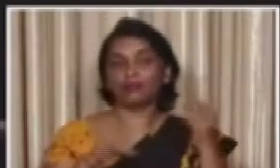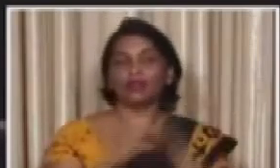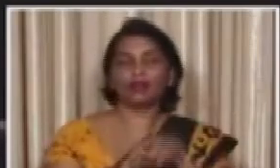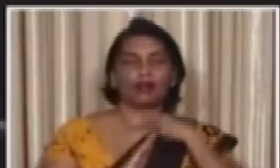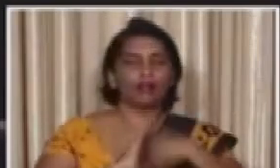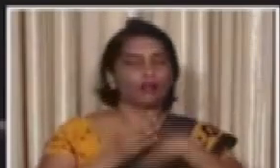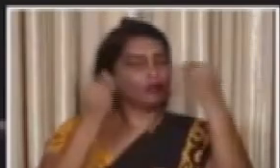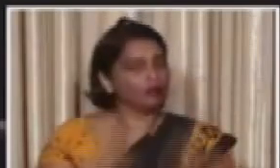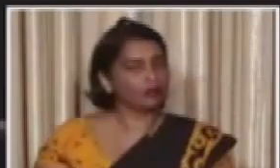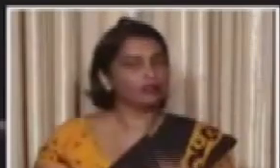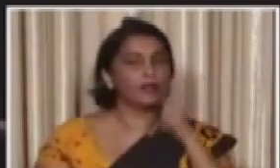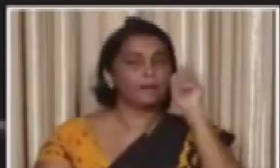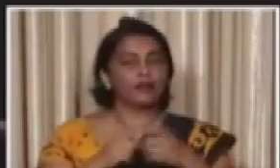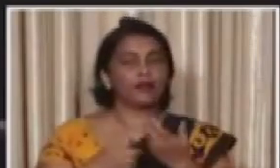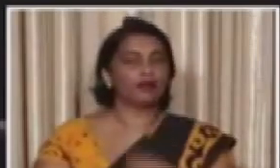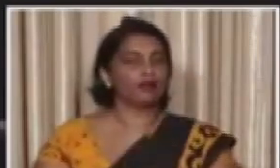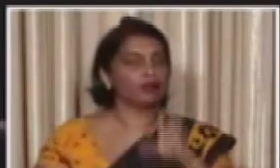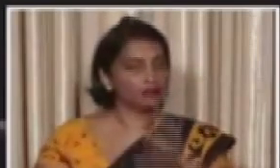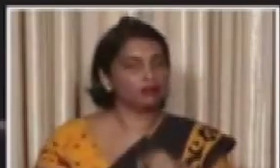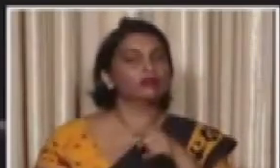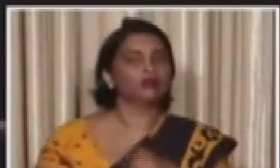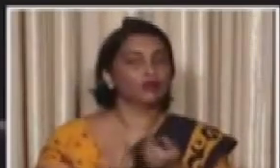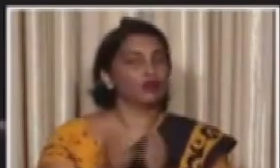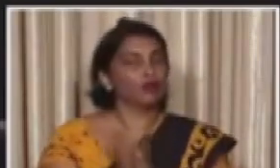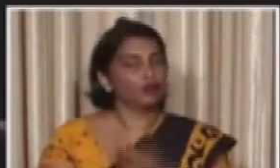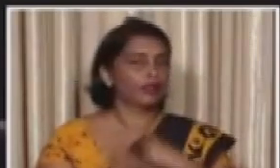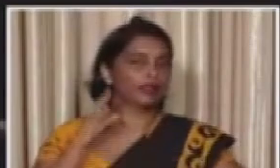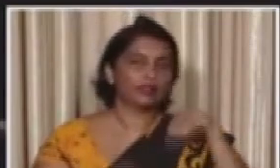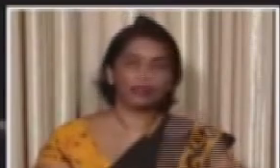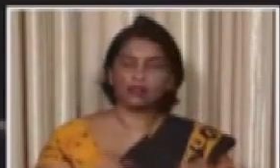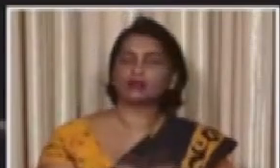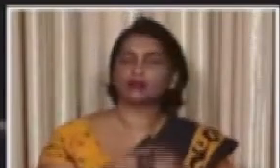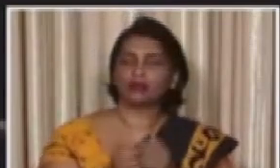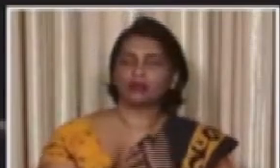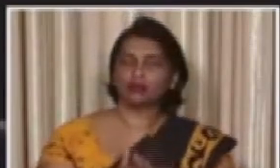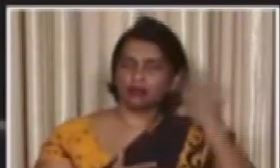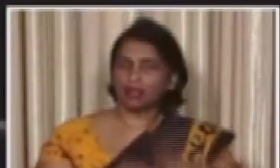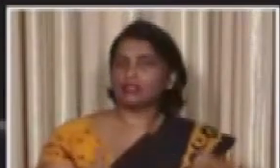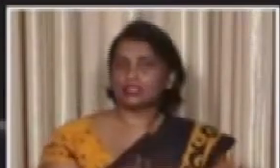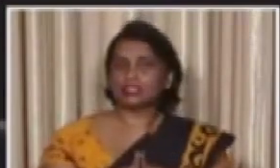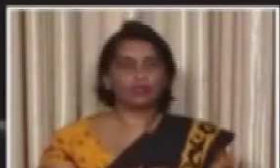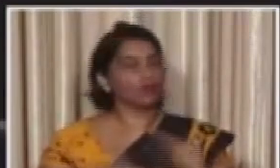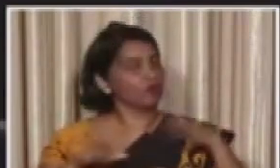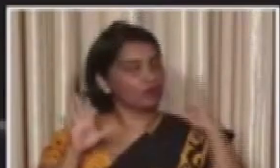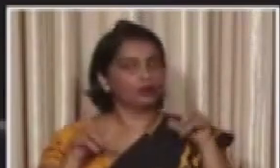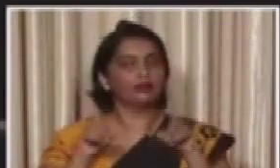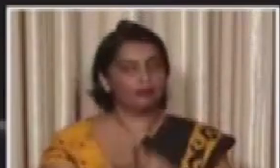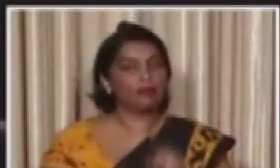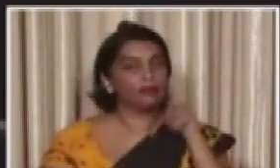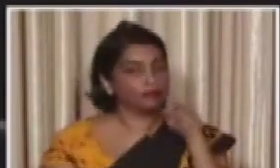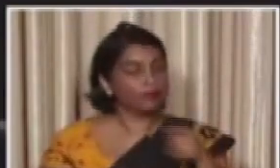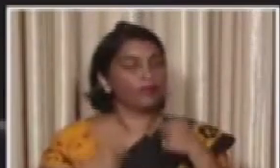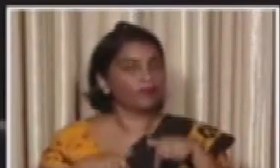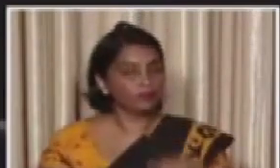රටත් බංකොලොත් කොට ජනතාවත් අතරමං කළා. තමනුත් දේශපාලන වශයෙන් සියදිවි නසාගත් විදිය හරිම අපූරුයි. ඔබත්